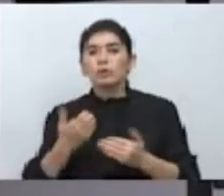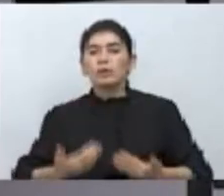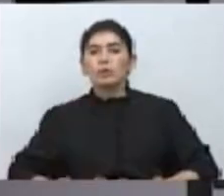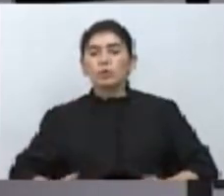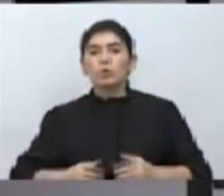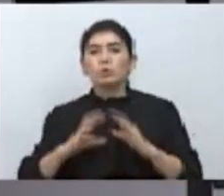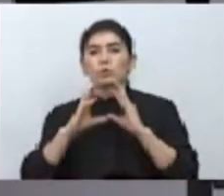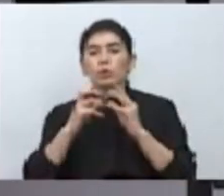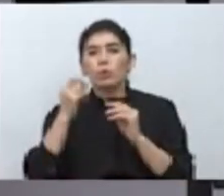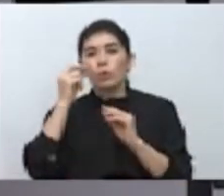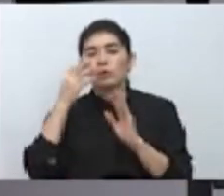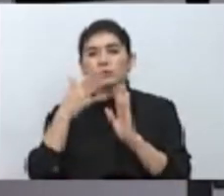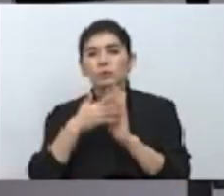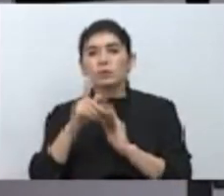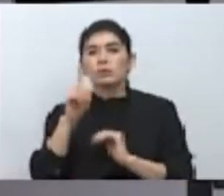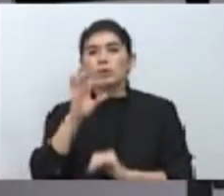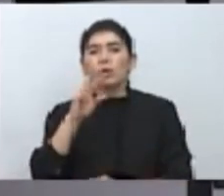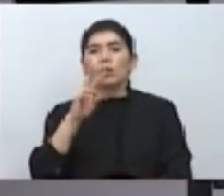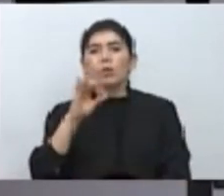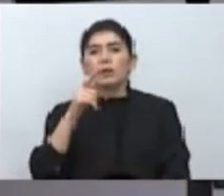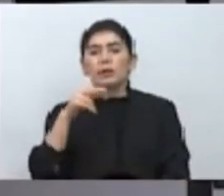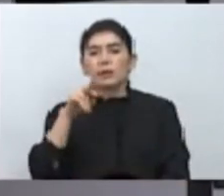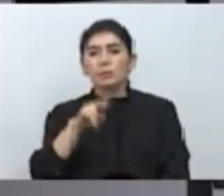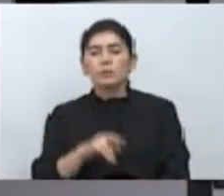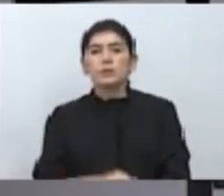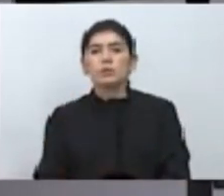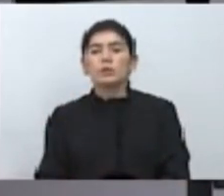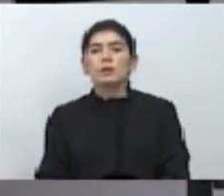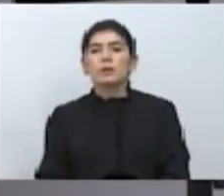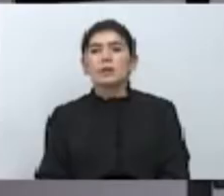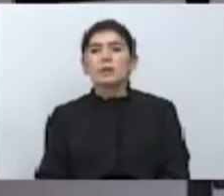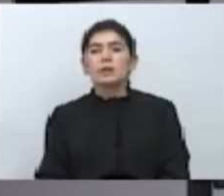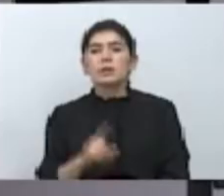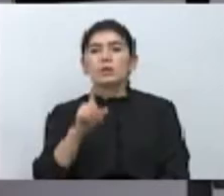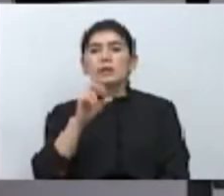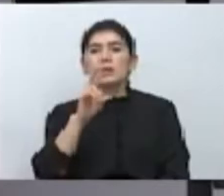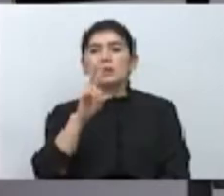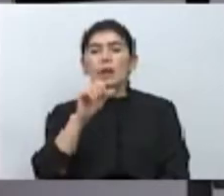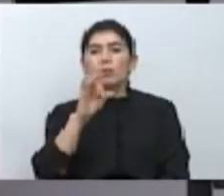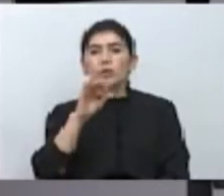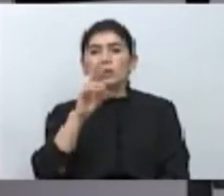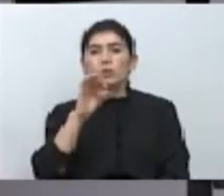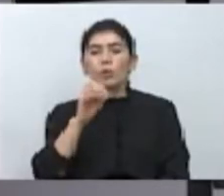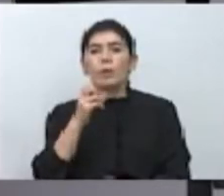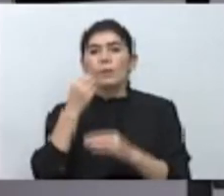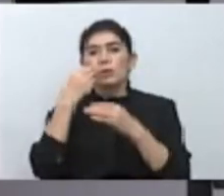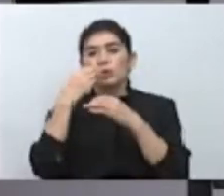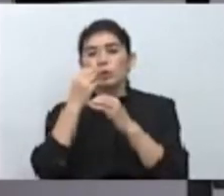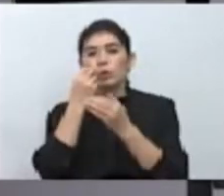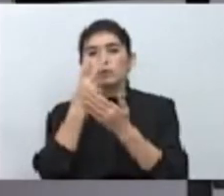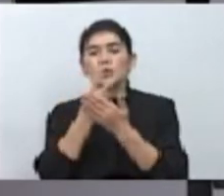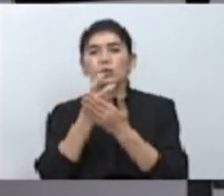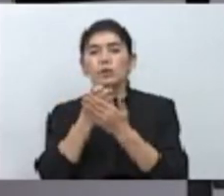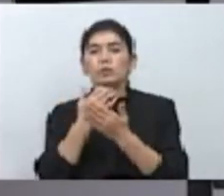Hayvonot dunyosini o'rganuvchi fan zoologiya deb ataladi. Zamburug'larni mikologiya fani, mikroskopda ko'rinadigan